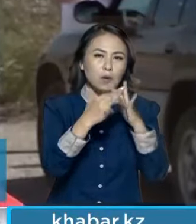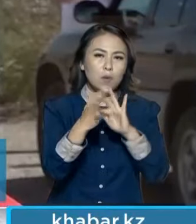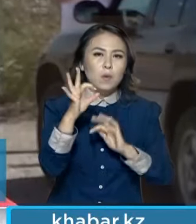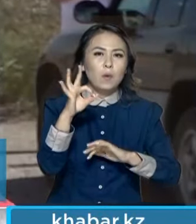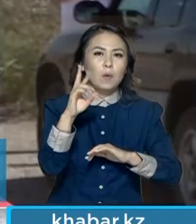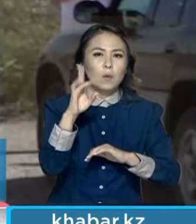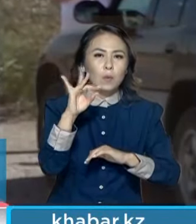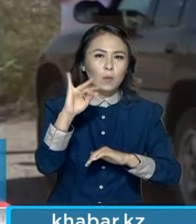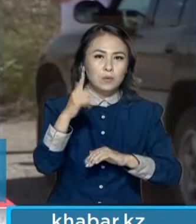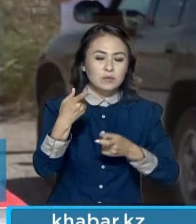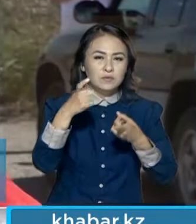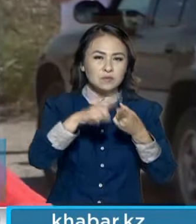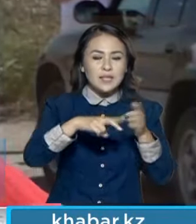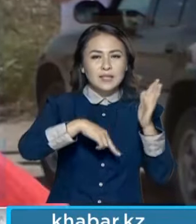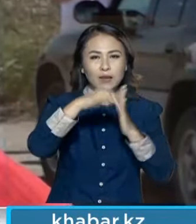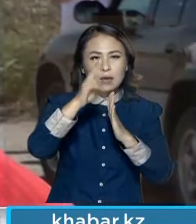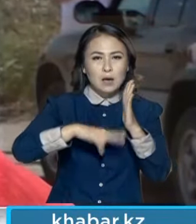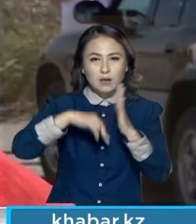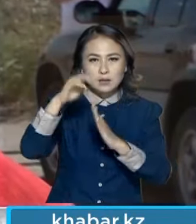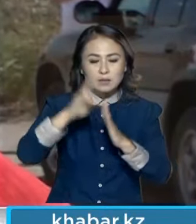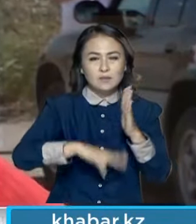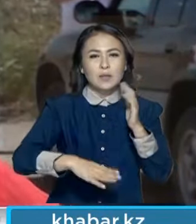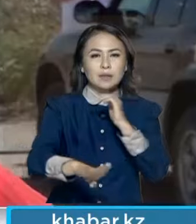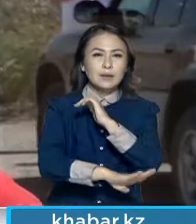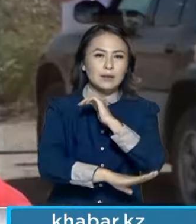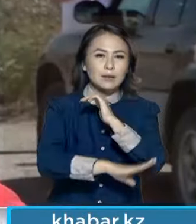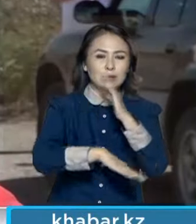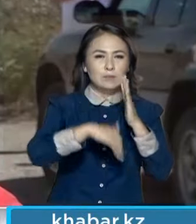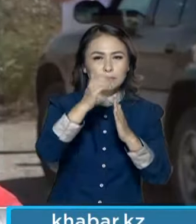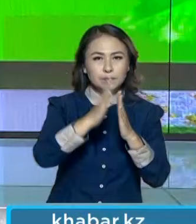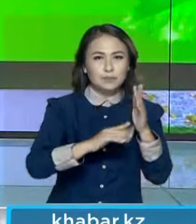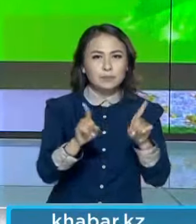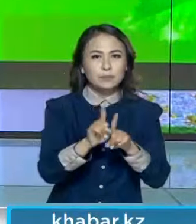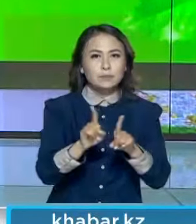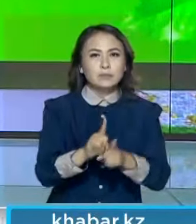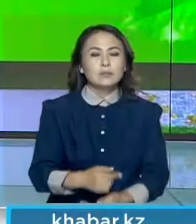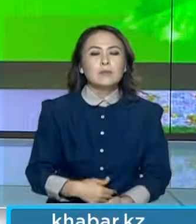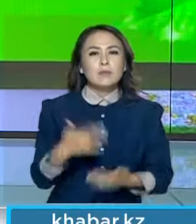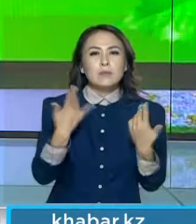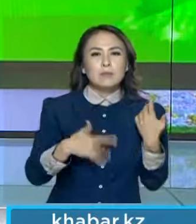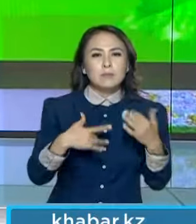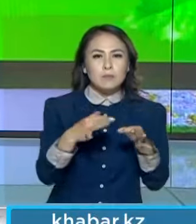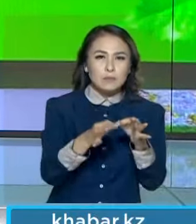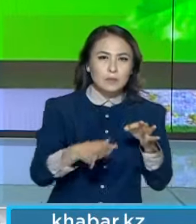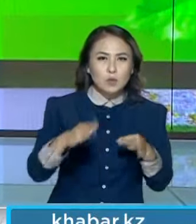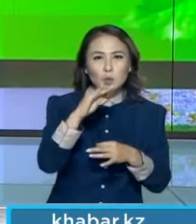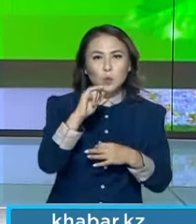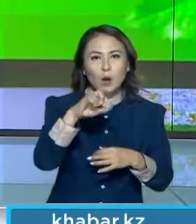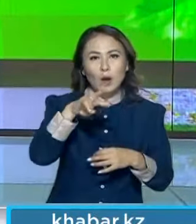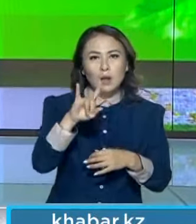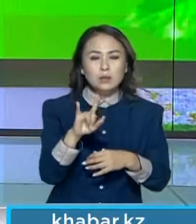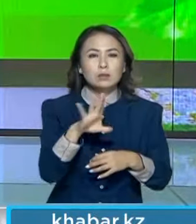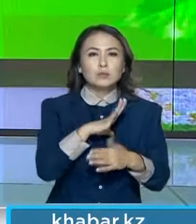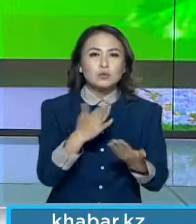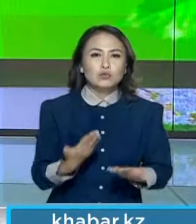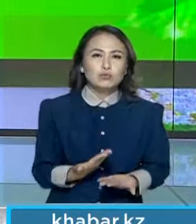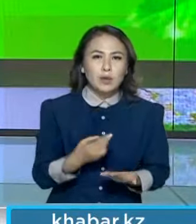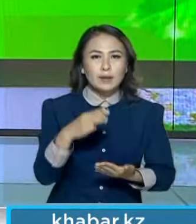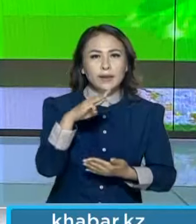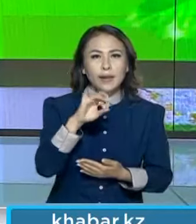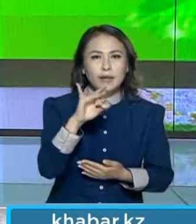өздеріне қарасты сырлау, ағаш түптерін әктеу жұмыстарын жүргізіп жатыр. Ал Жамбыл облысы Жуалы ауданының тұрғындары